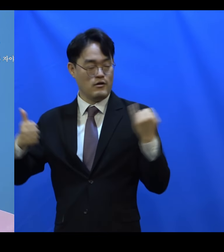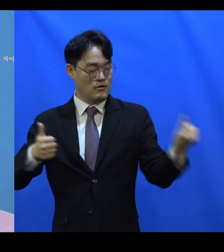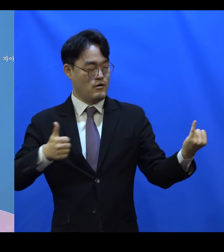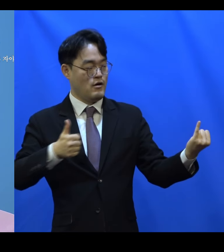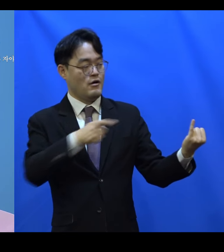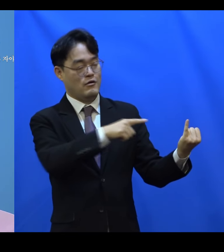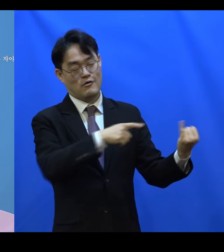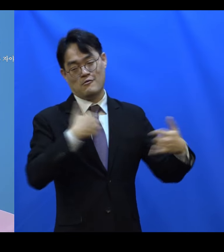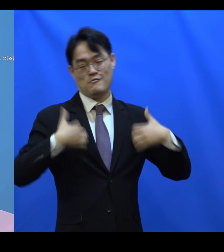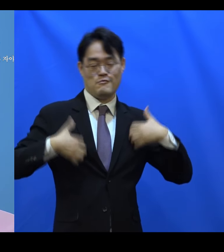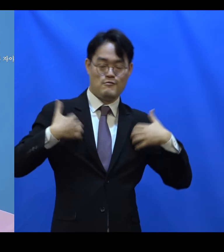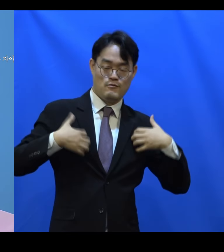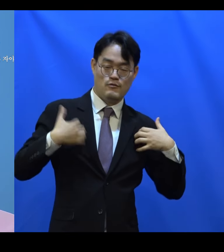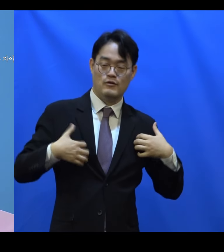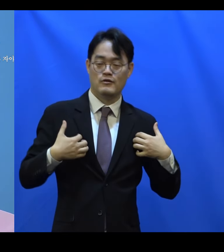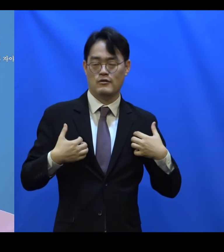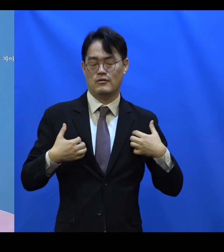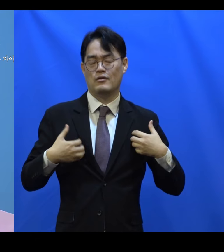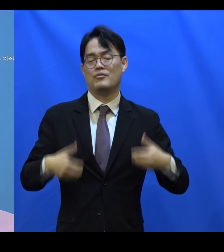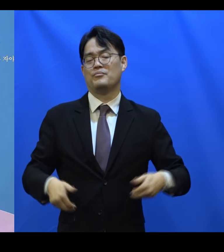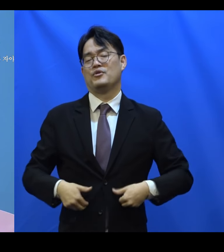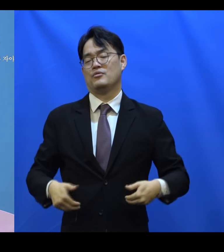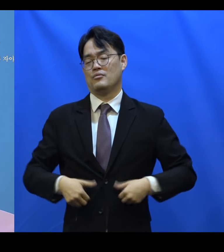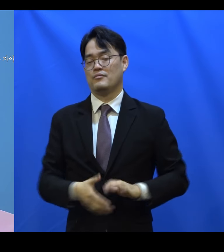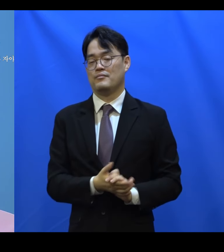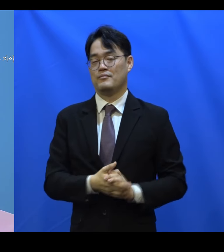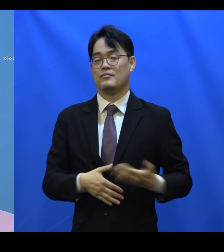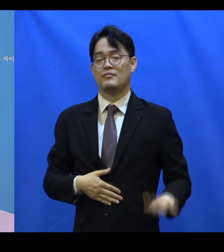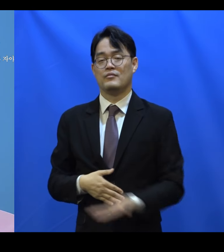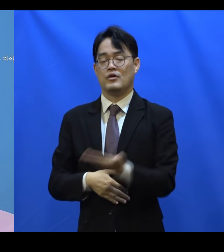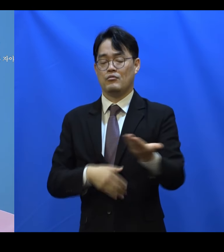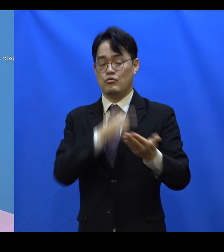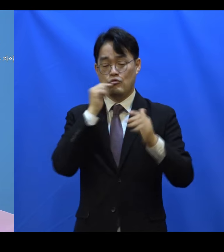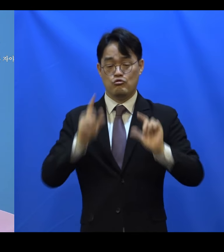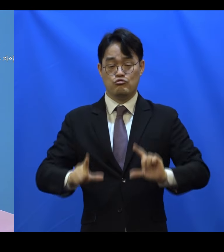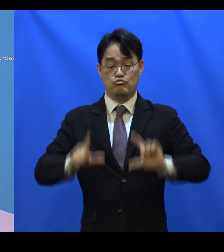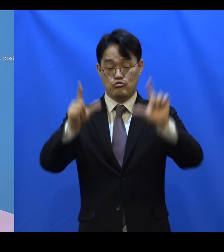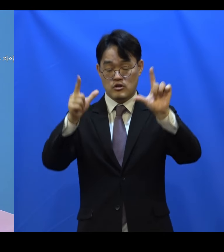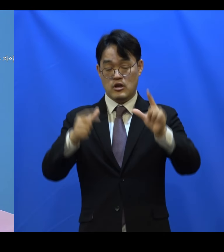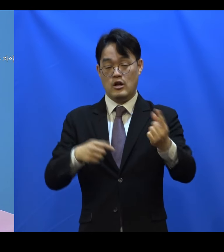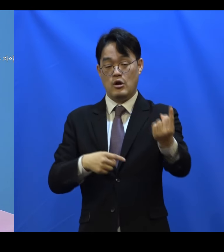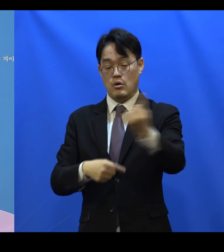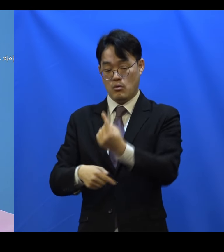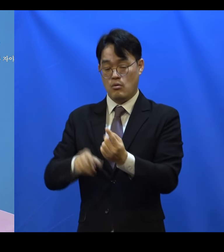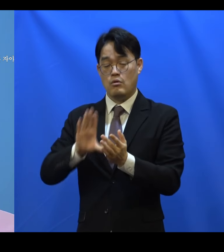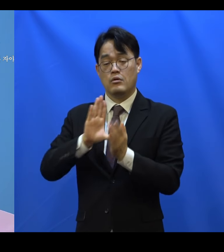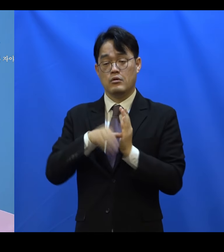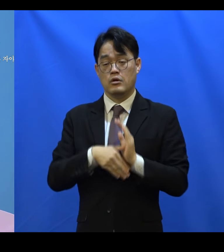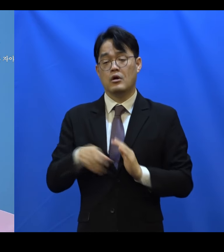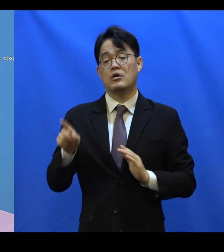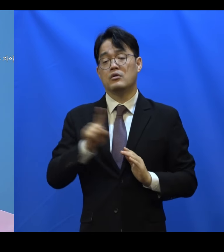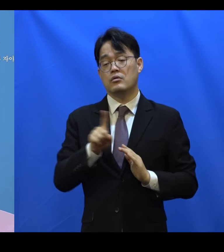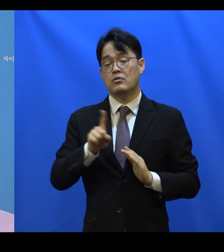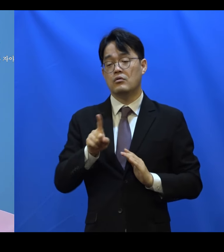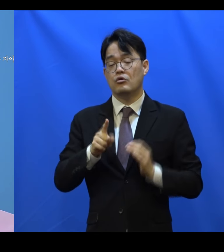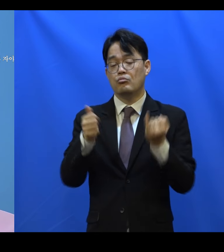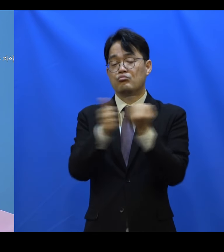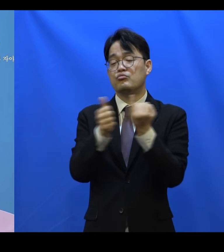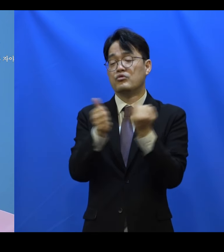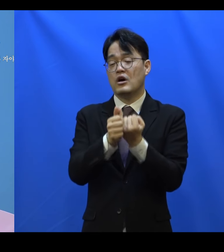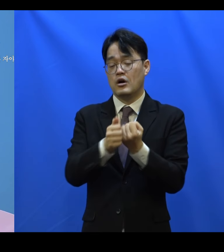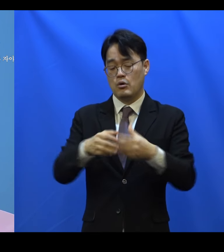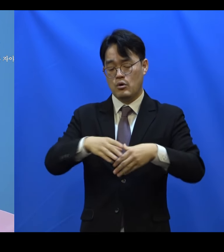여러분, 주일에 올 때도 자랑스럽게 손을 잡고 오세요. 부부가. 또 남편은 한 3m 뒤에 따라오더라고요. 이렇게.